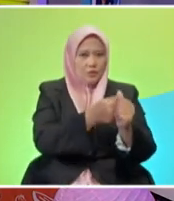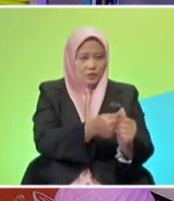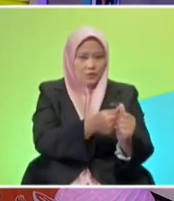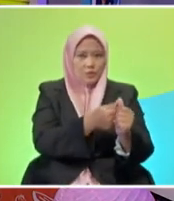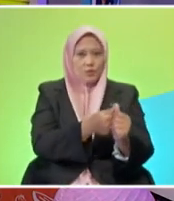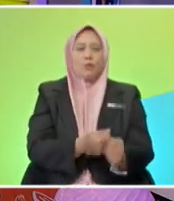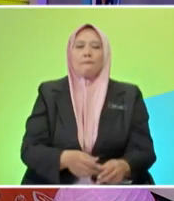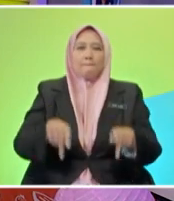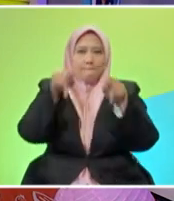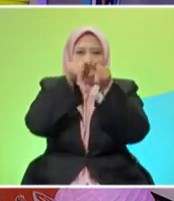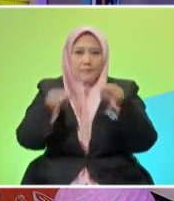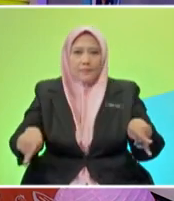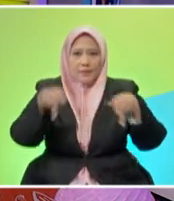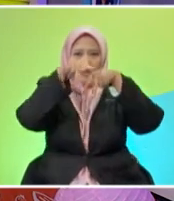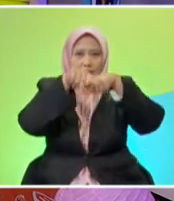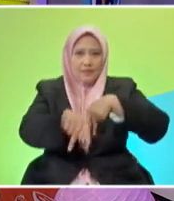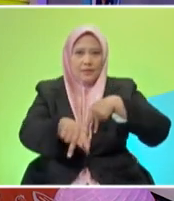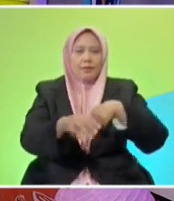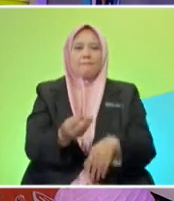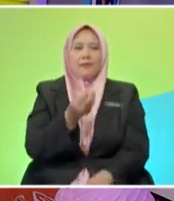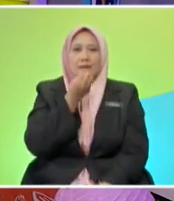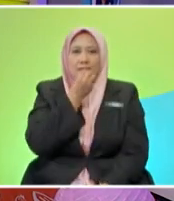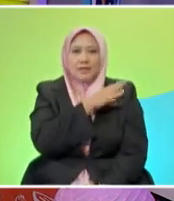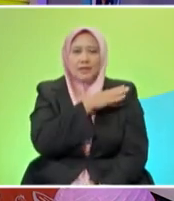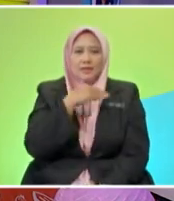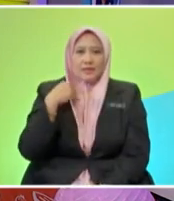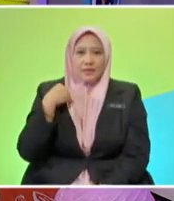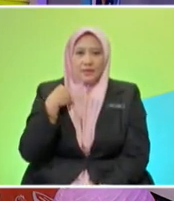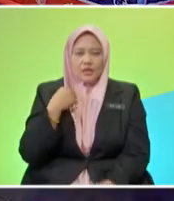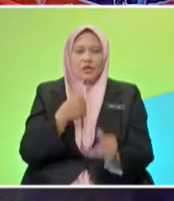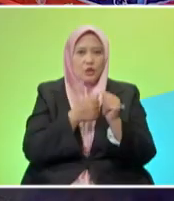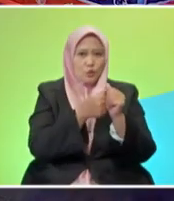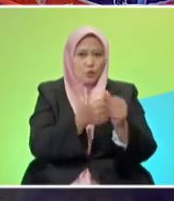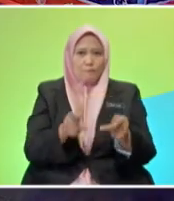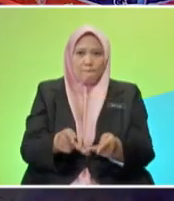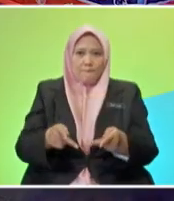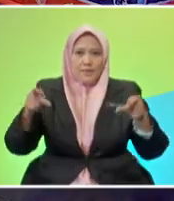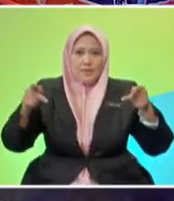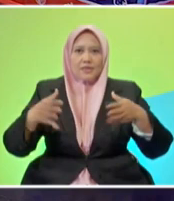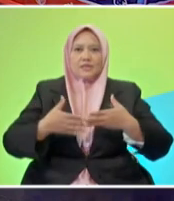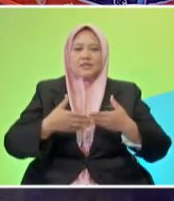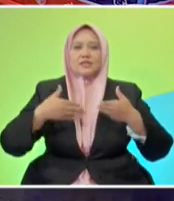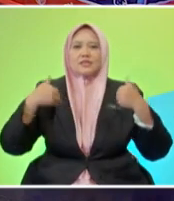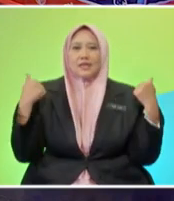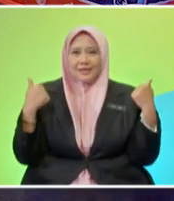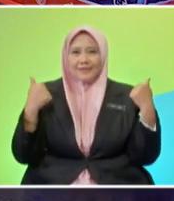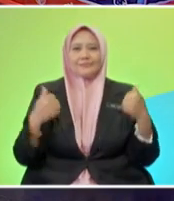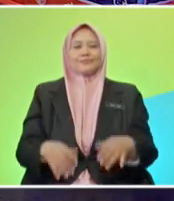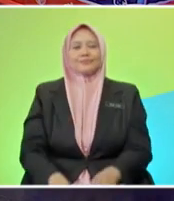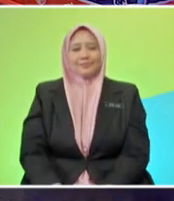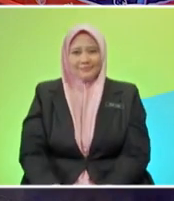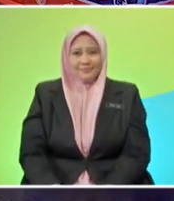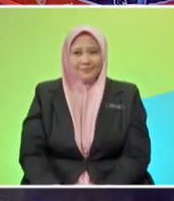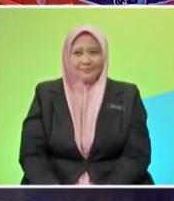tubuh cergas, badan pun senang bekerja. Wah, baik Nisa. Tak sabar-sabarlah saya nak mengetahui, tapi